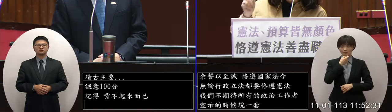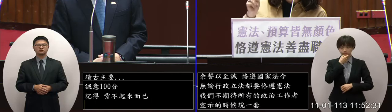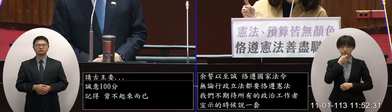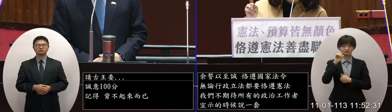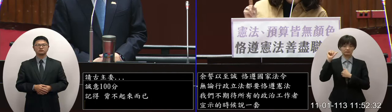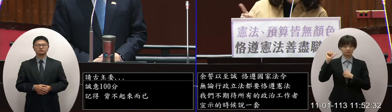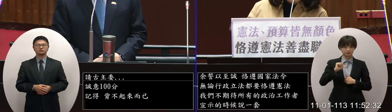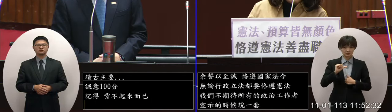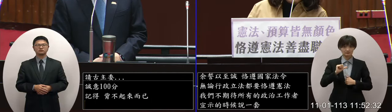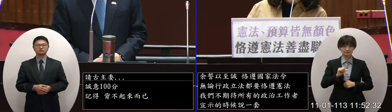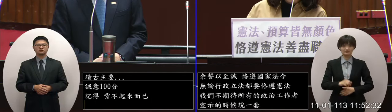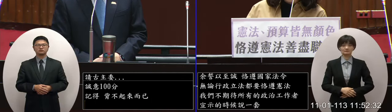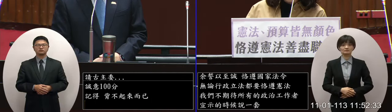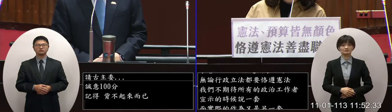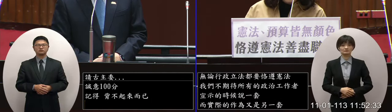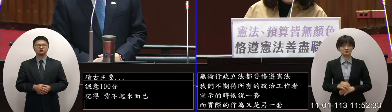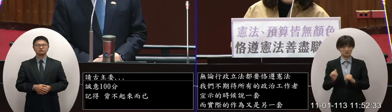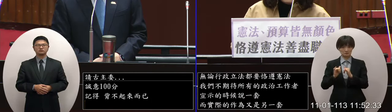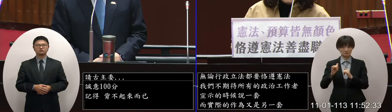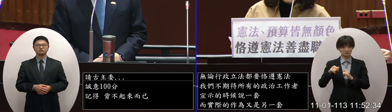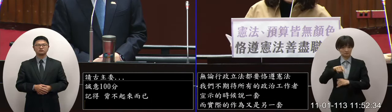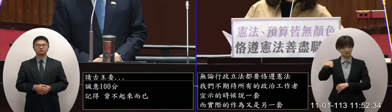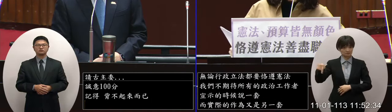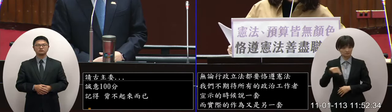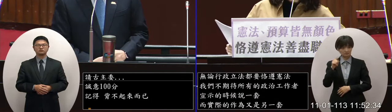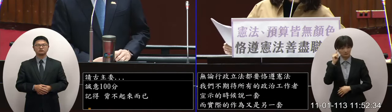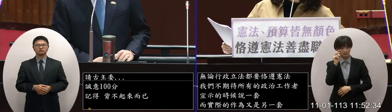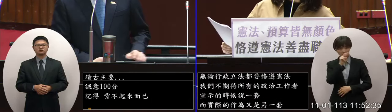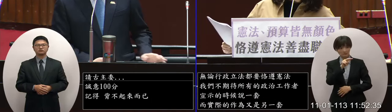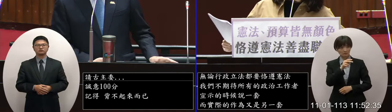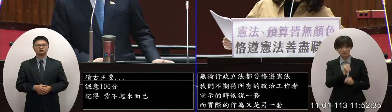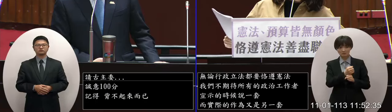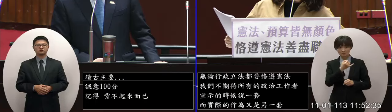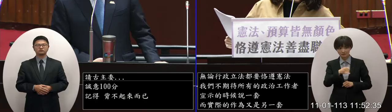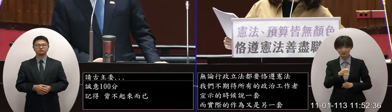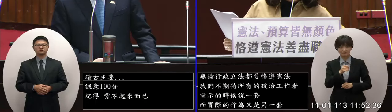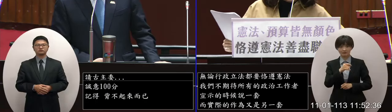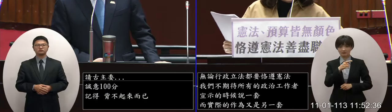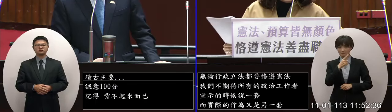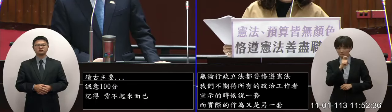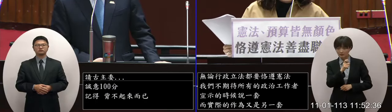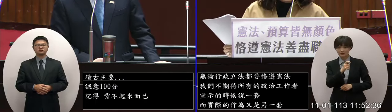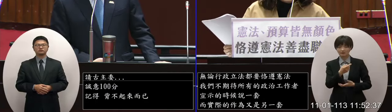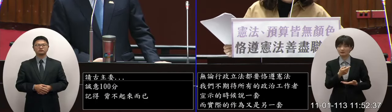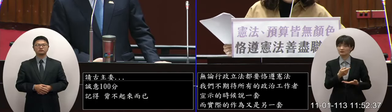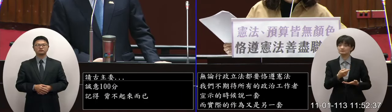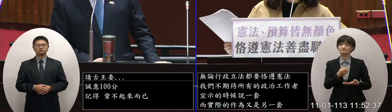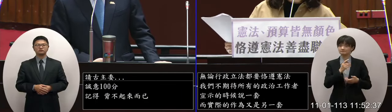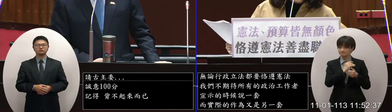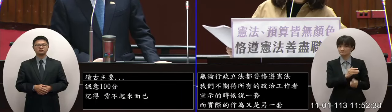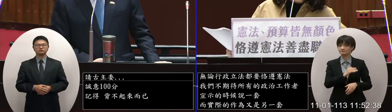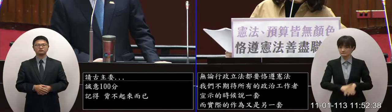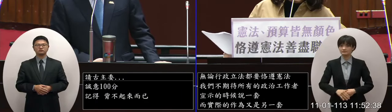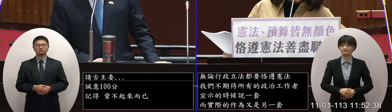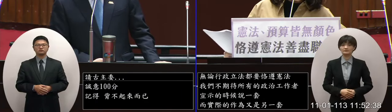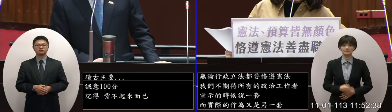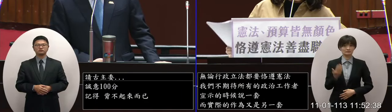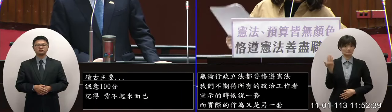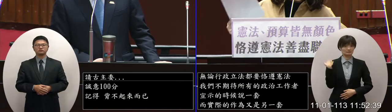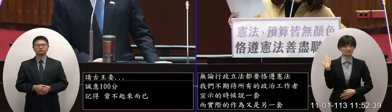意会制裁。刚刚院长说得非常好。这一页呢，是我上一次在质询审计